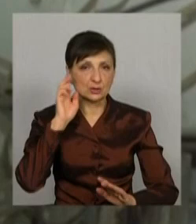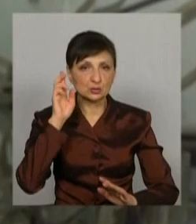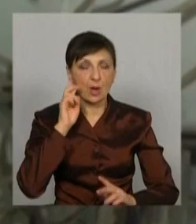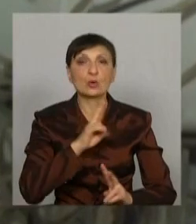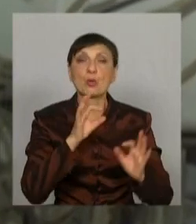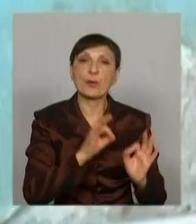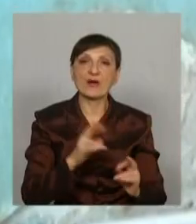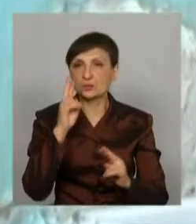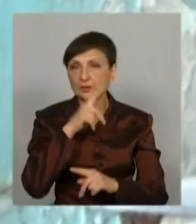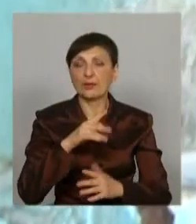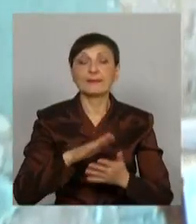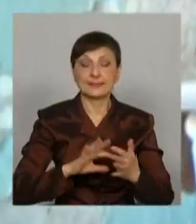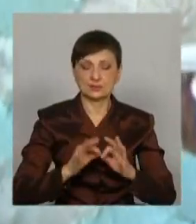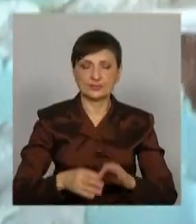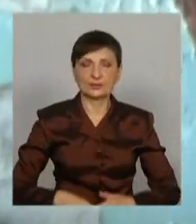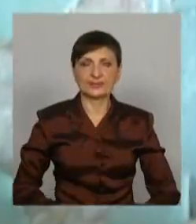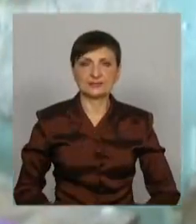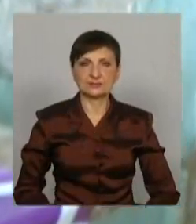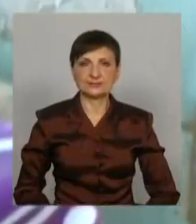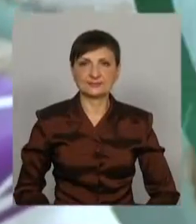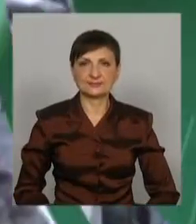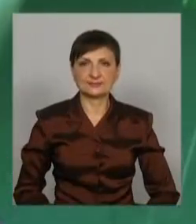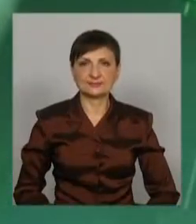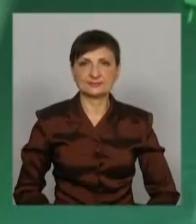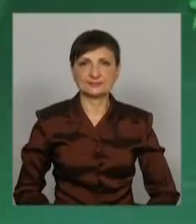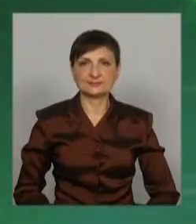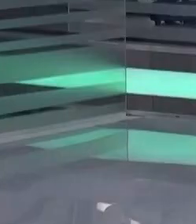то нет расскажем о через несколько минут